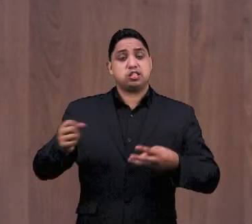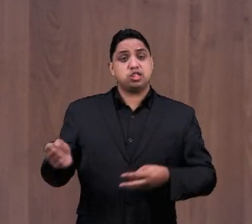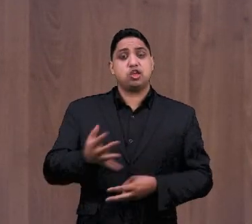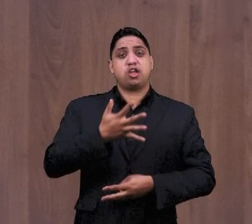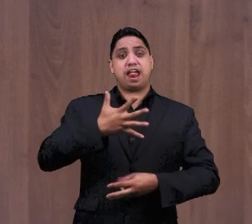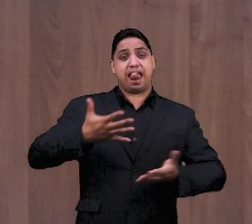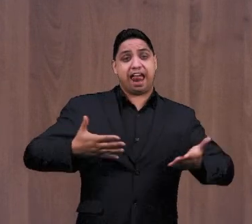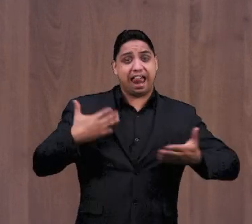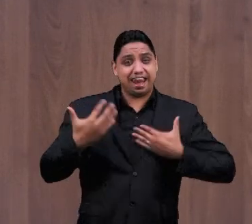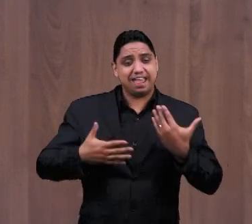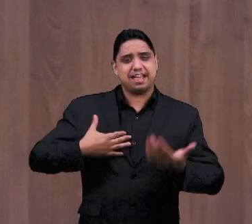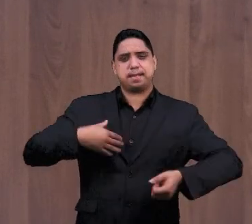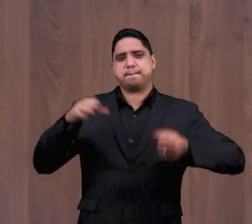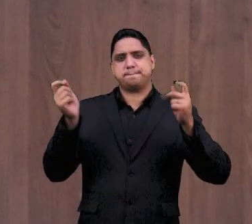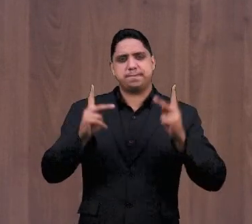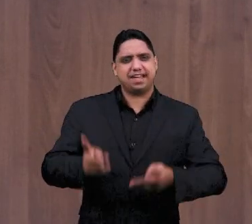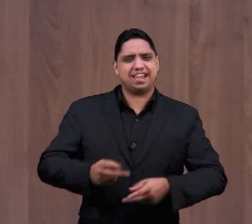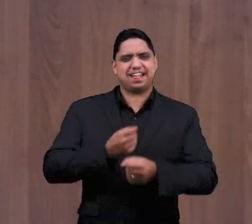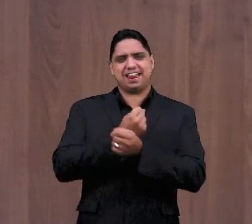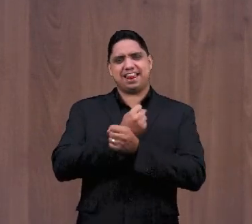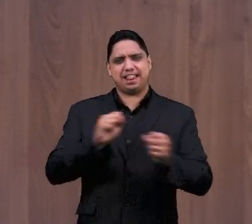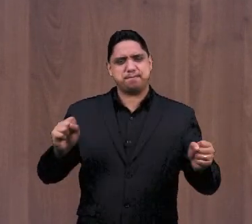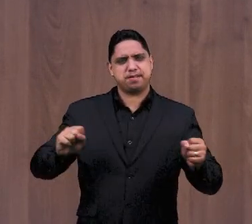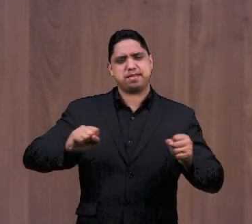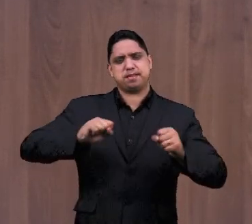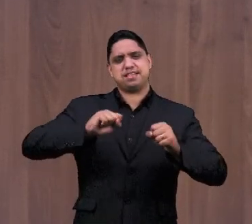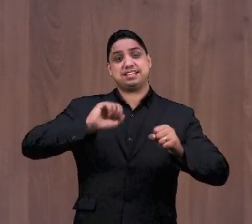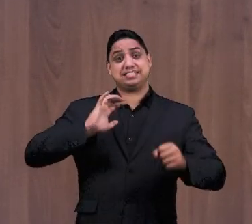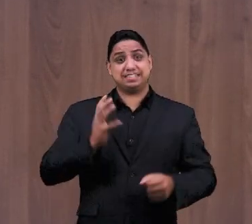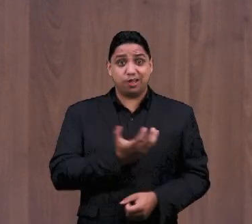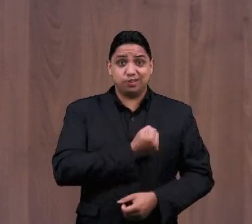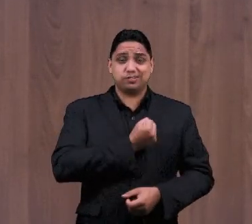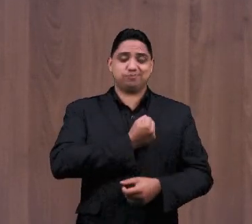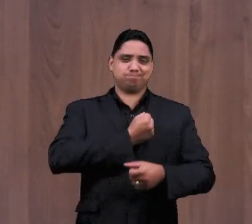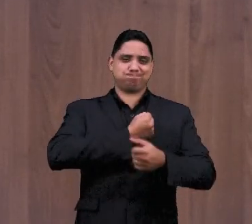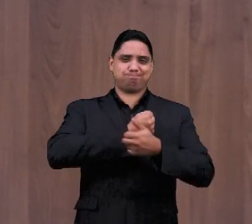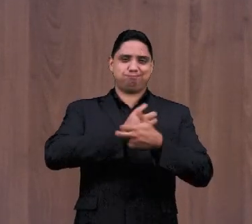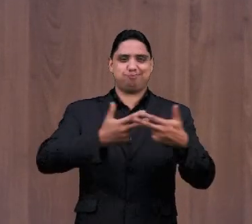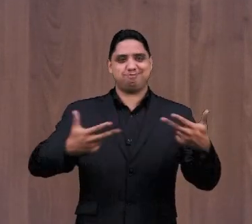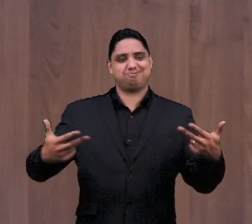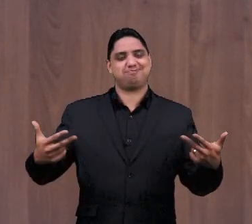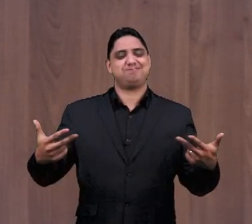il y a la joie, la paix, la délivrance, le salut.